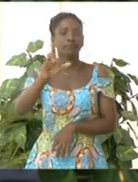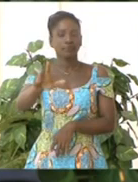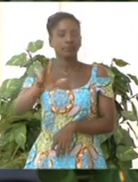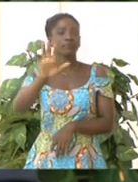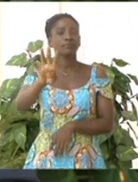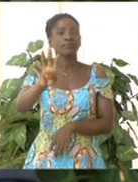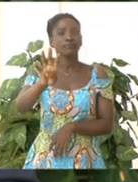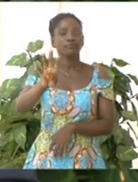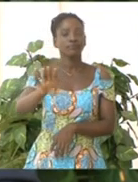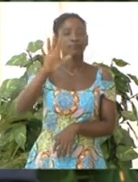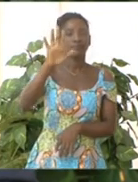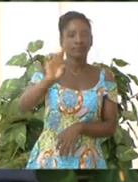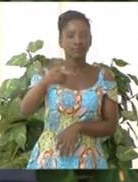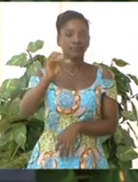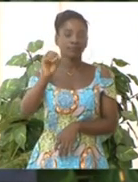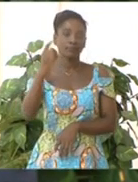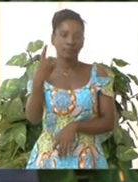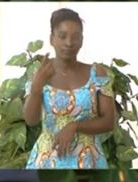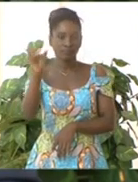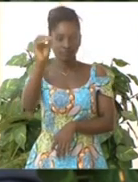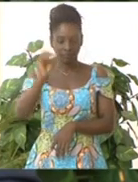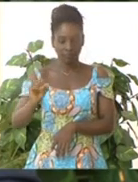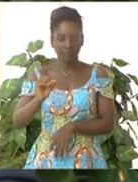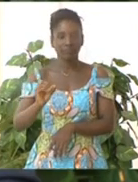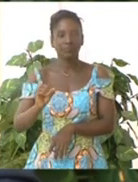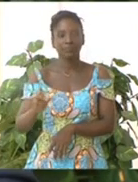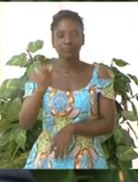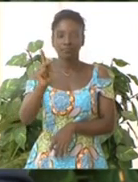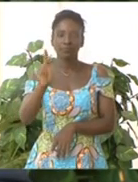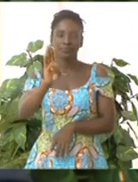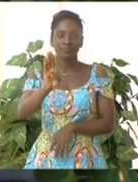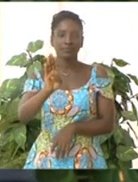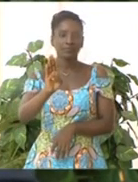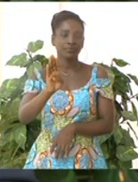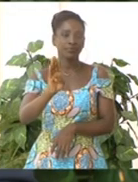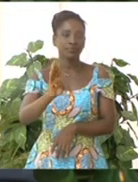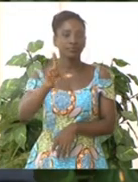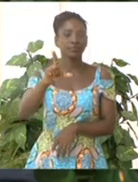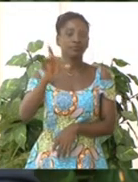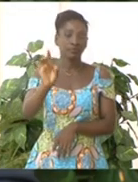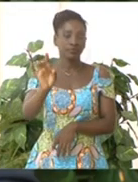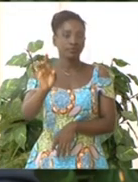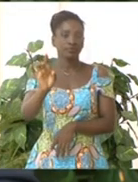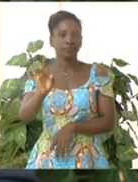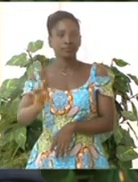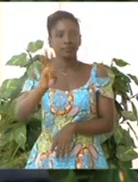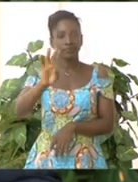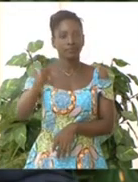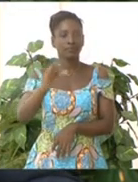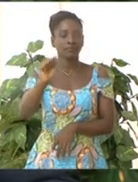soit 5,01 pour cent kouadio konan bertin 28 soit